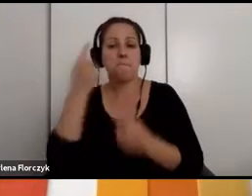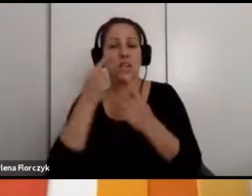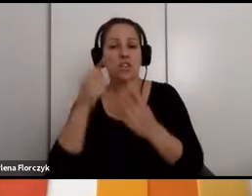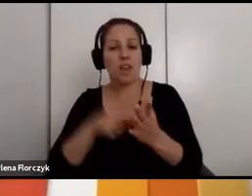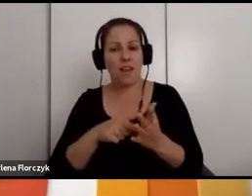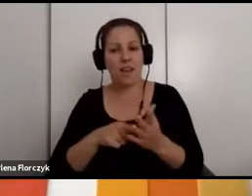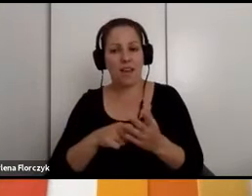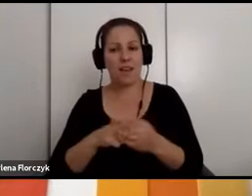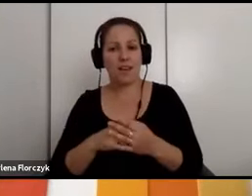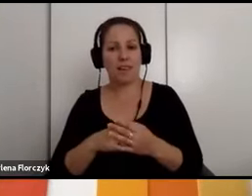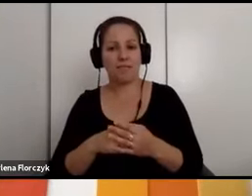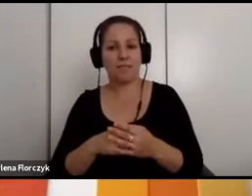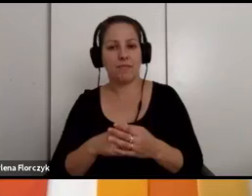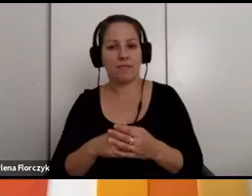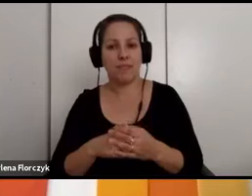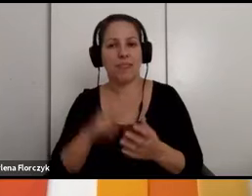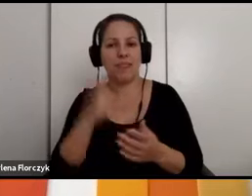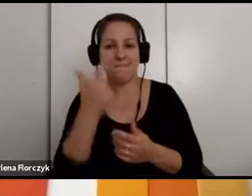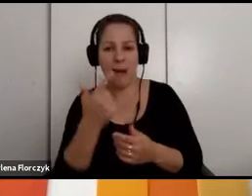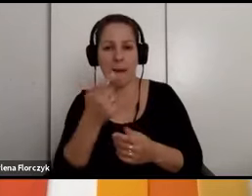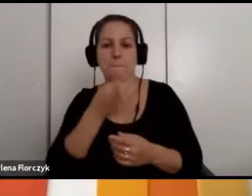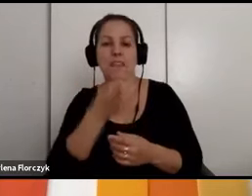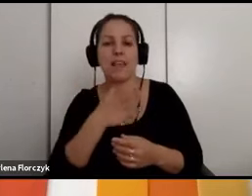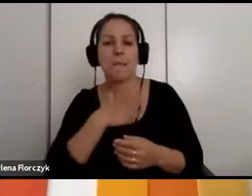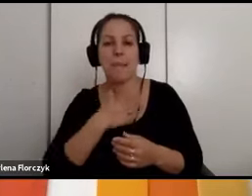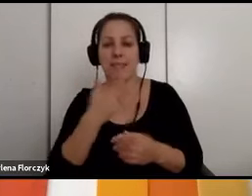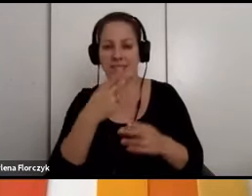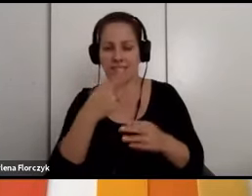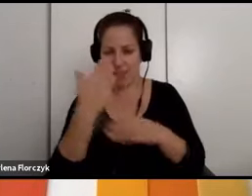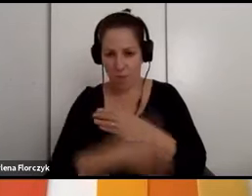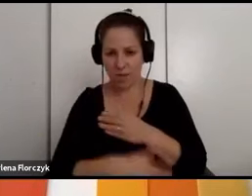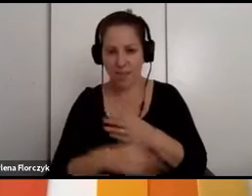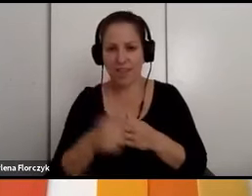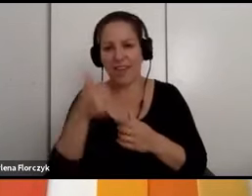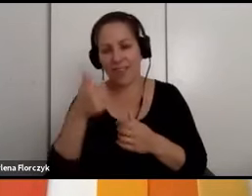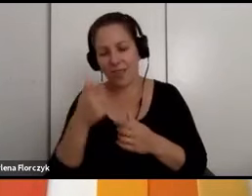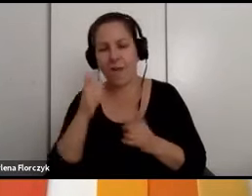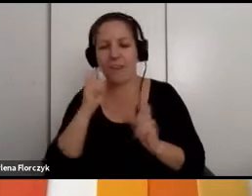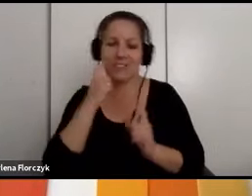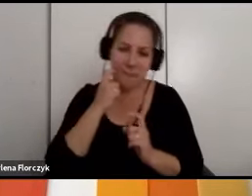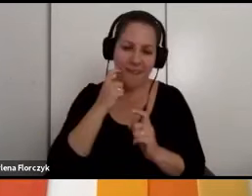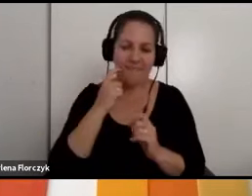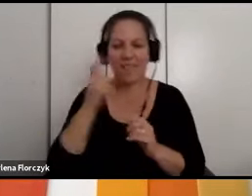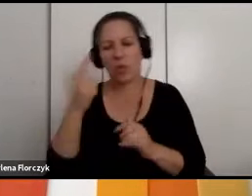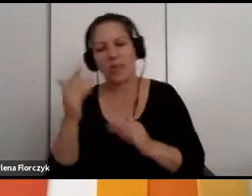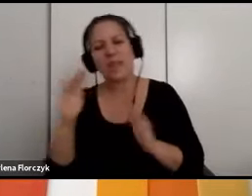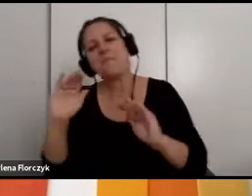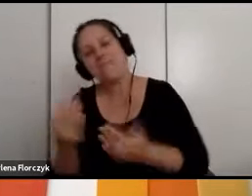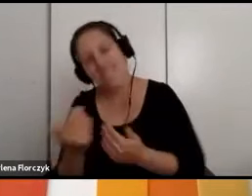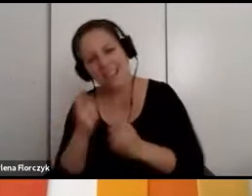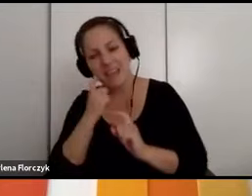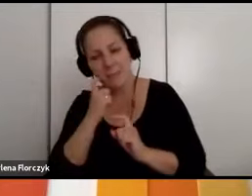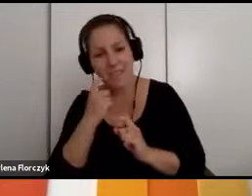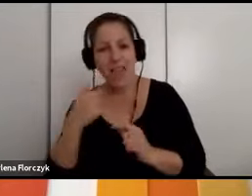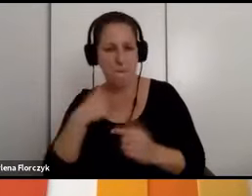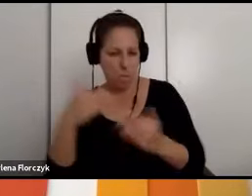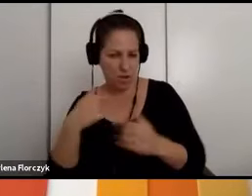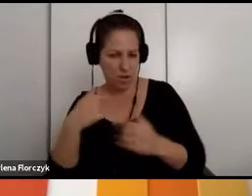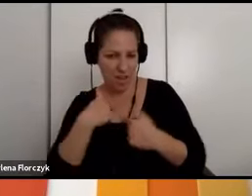mamy takie dwa pytania na koniec. Jedno jest zabawniejsze, drugie mniej zabawne. To może, Aniu, ja zadam